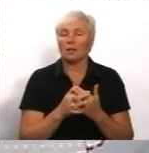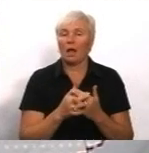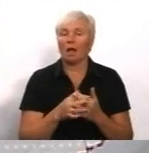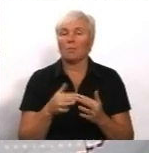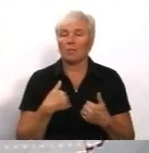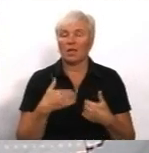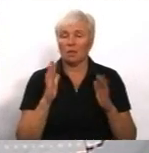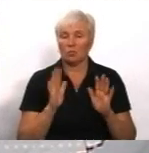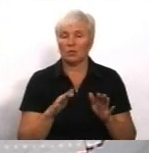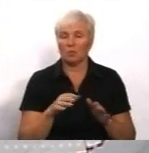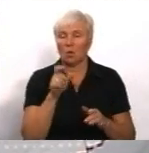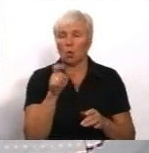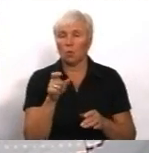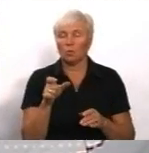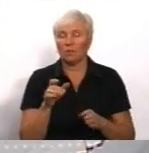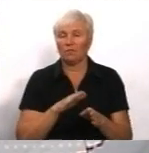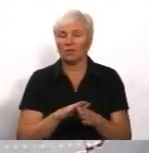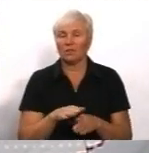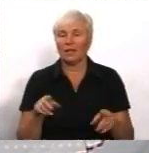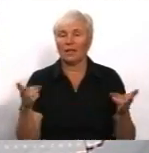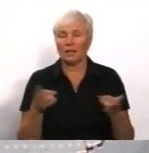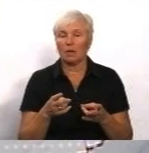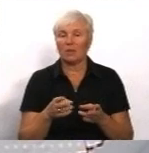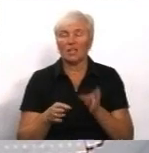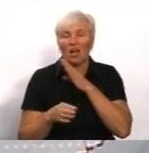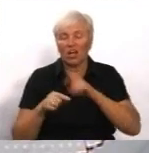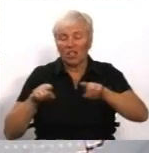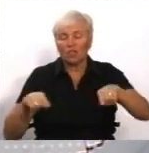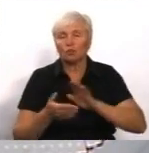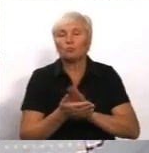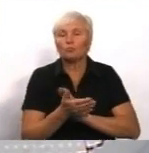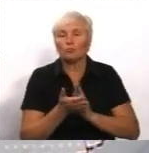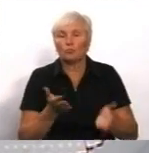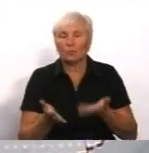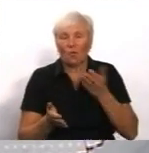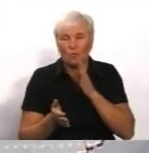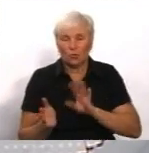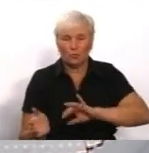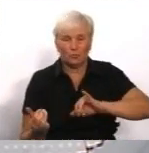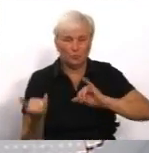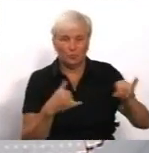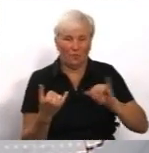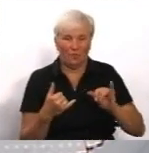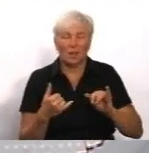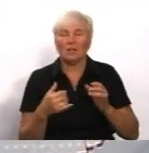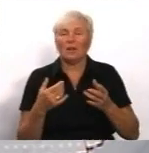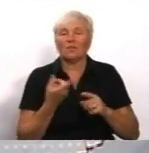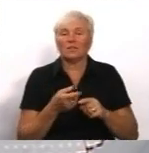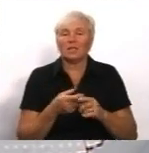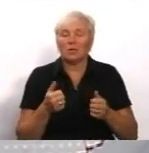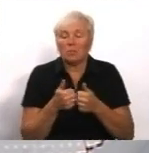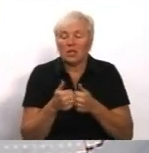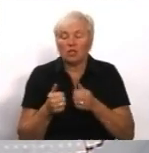йти людям рекомендувати, все-таки треба криниці почистити. Хоча забруднені криниці, тільки які ближче до водойма, які